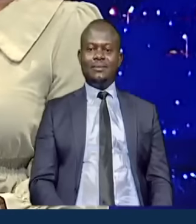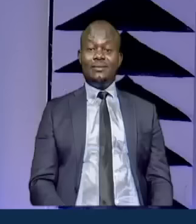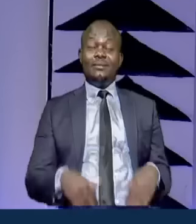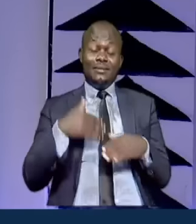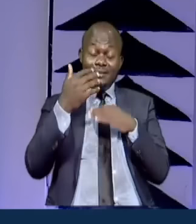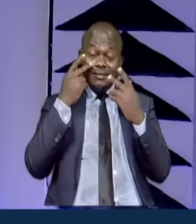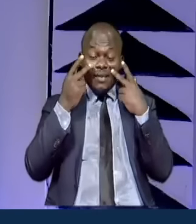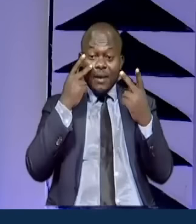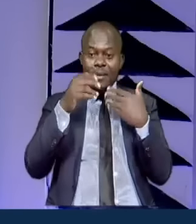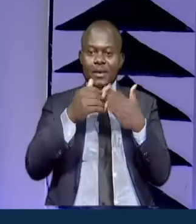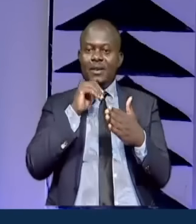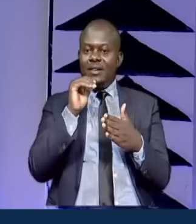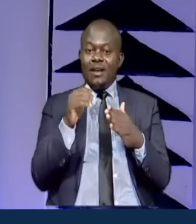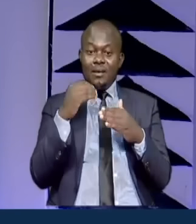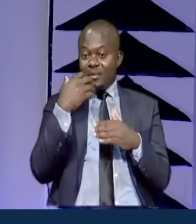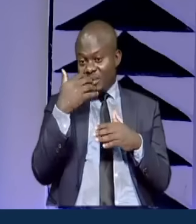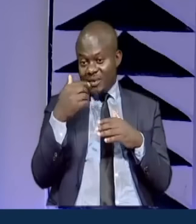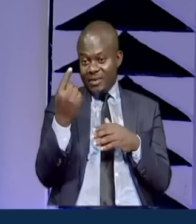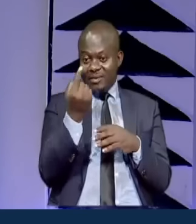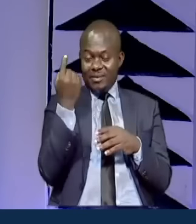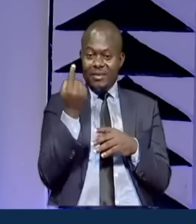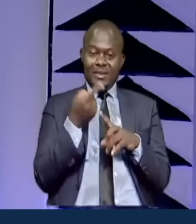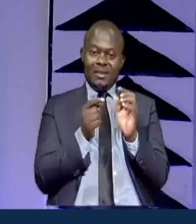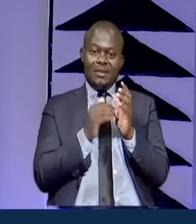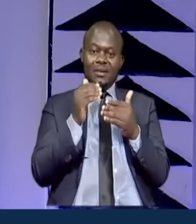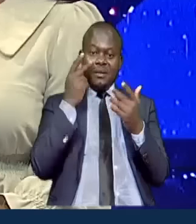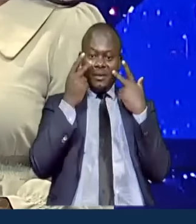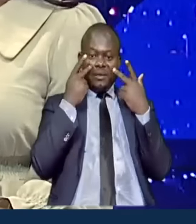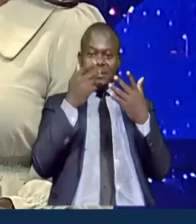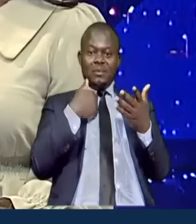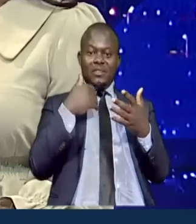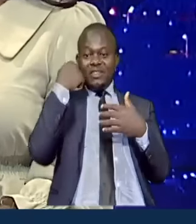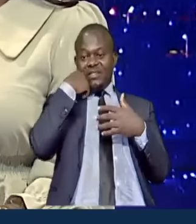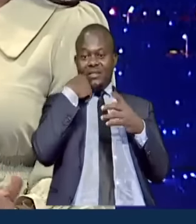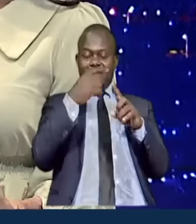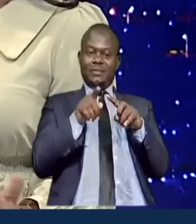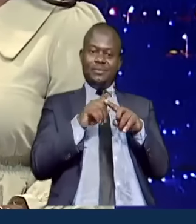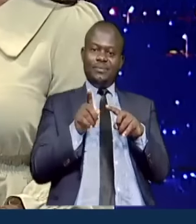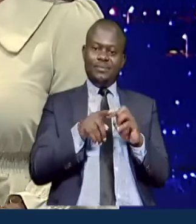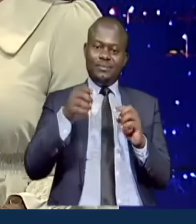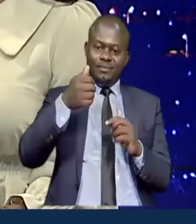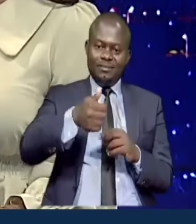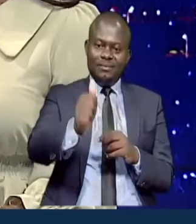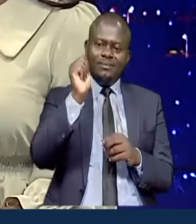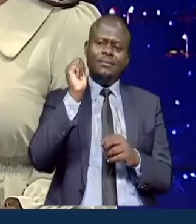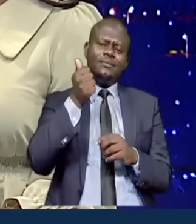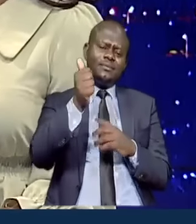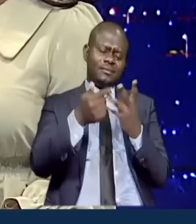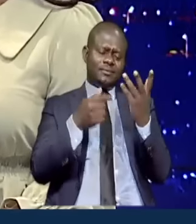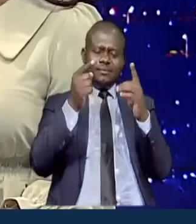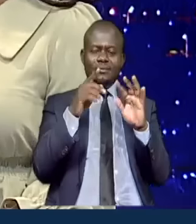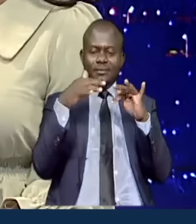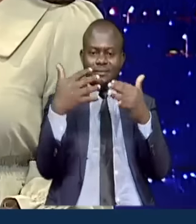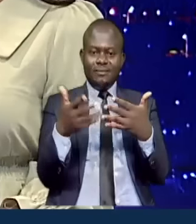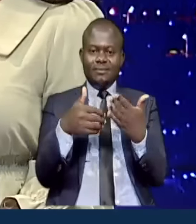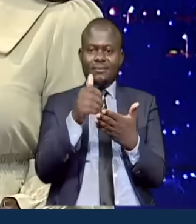nabonye ntabwo ukiri umukomediye nkawe wenyine gusa ahubwo nabonye usigaye ufite na filime zitandukanye zawe biriya byo byaje gute